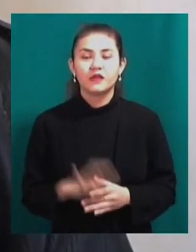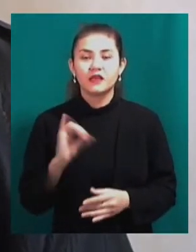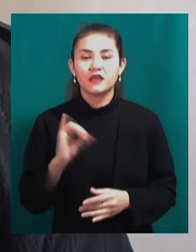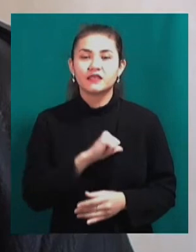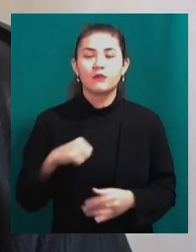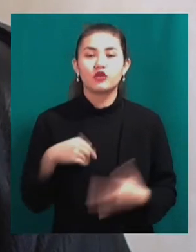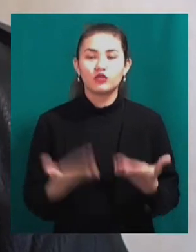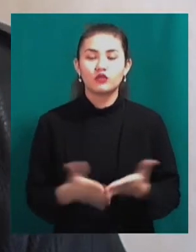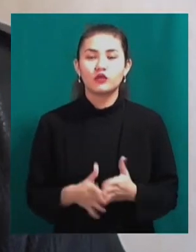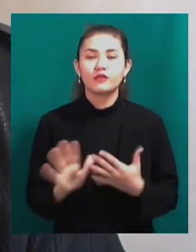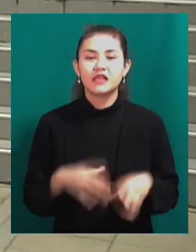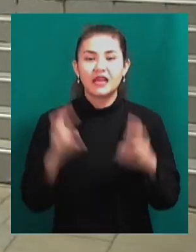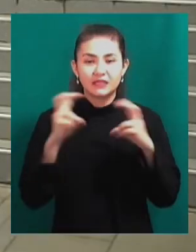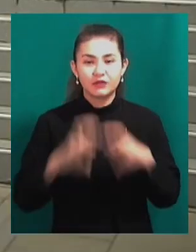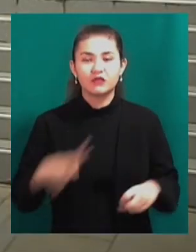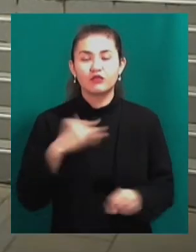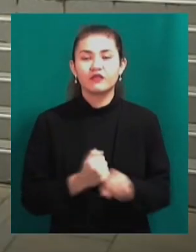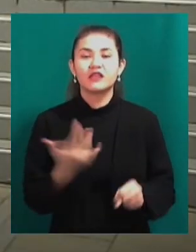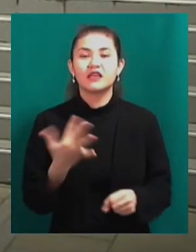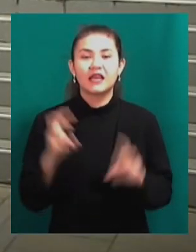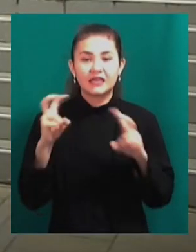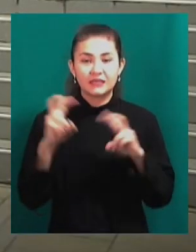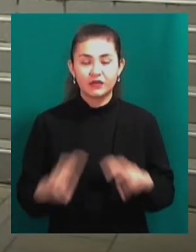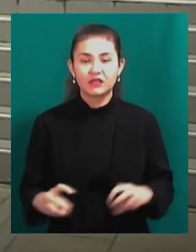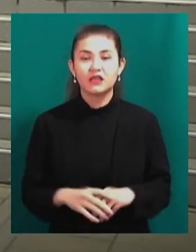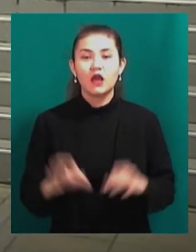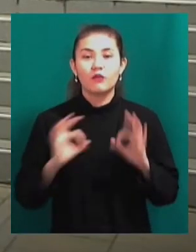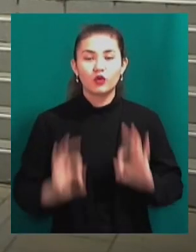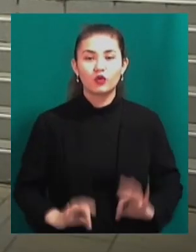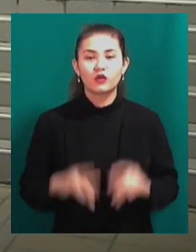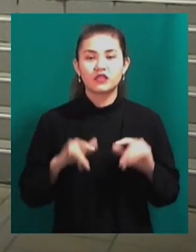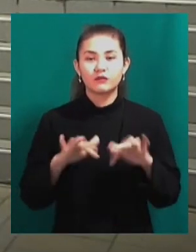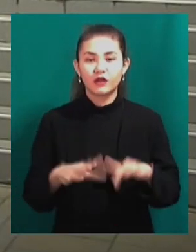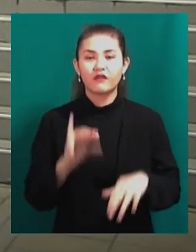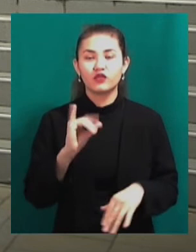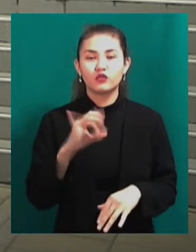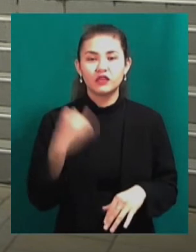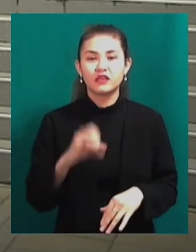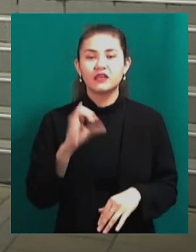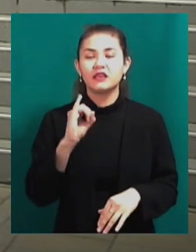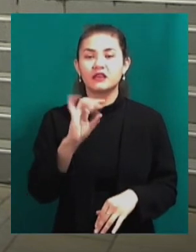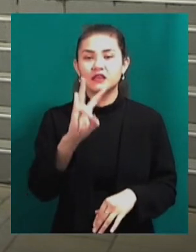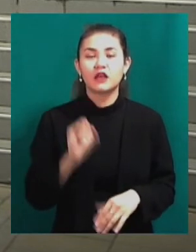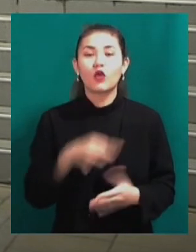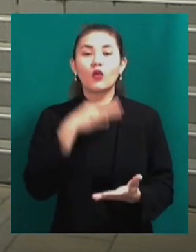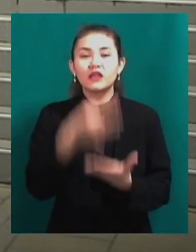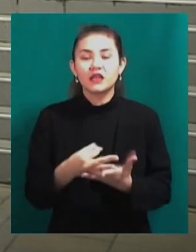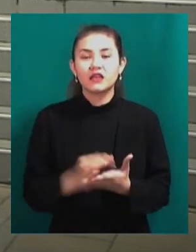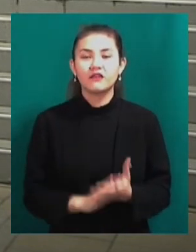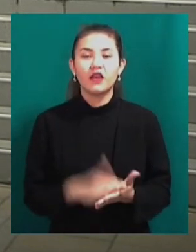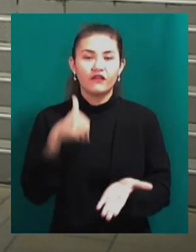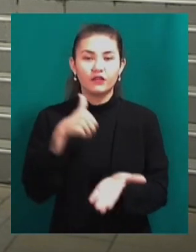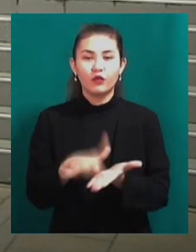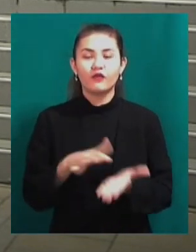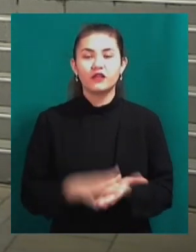його експертизи були проведені ще декілька експертиз. Прокурори по справі Юрій Бачинський та Ірина Купріна від коментарів в Суспільному відмовились.